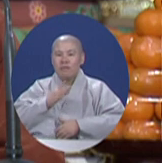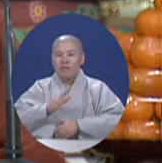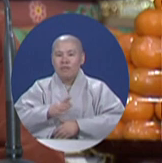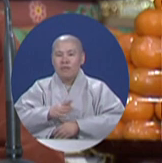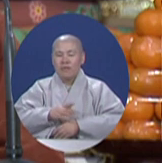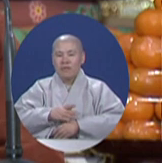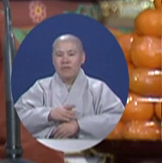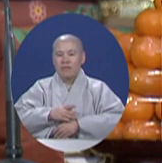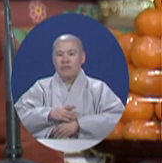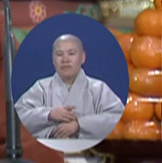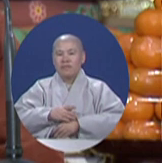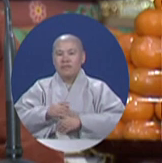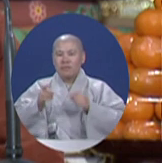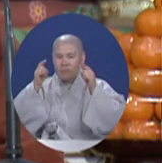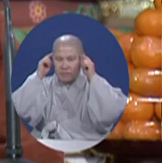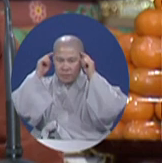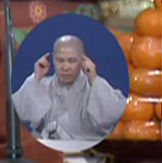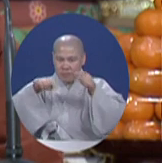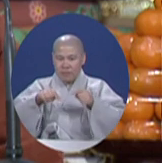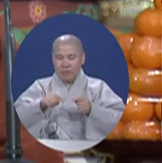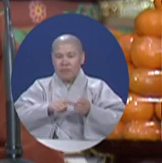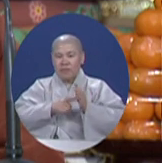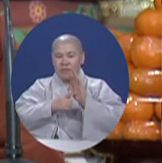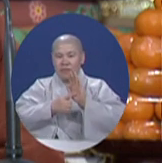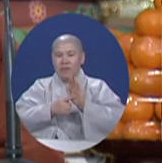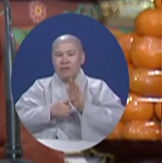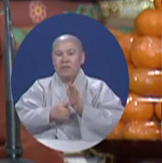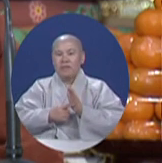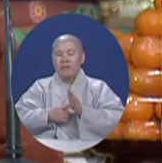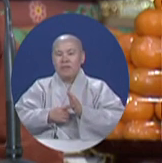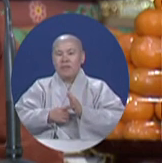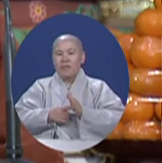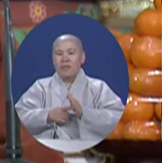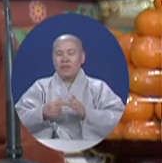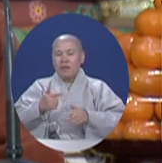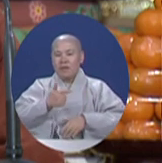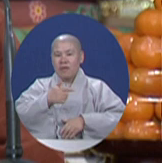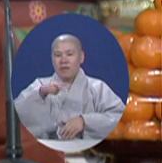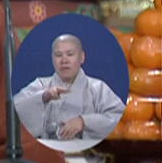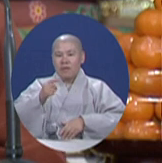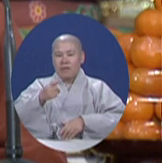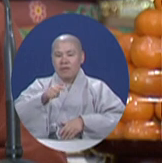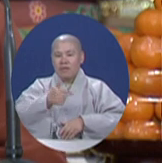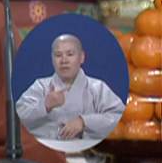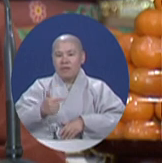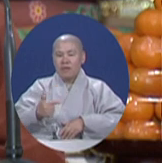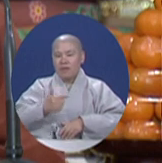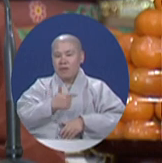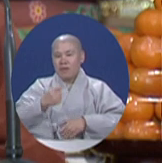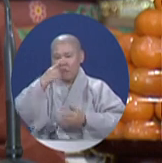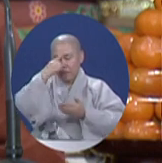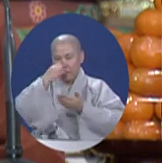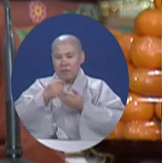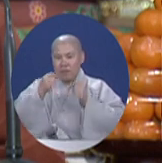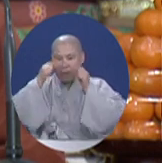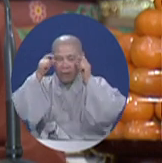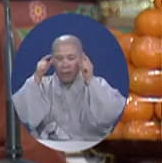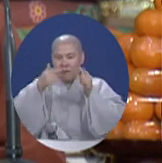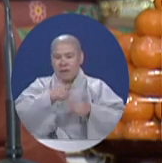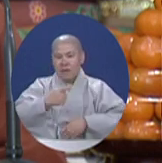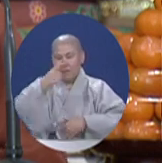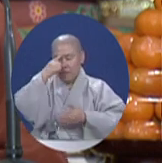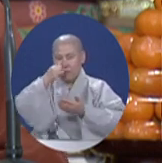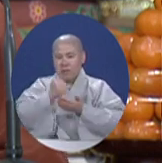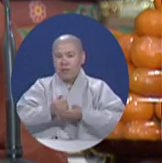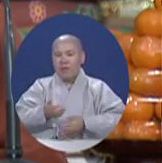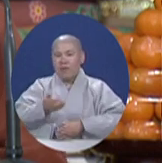이걸 미했다고 그럽니다. 서산 스님같이 깨친 분은 일용지제에 밥 먹고